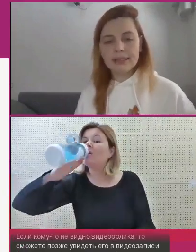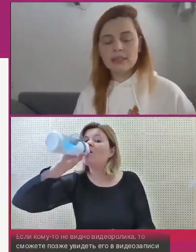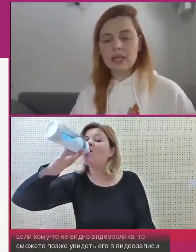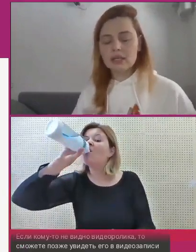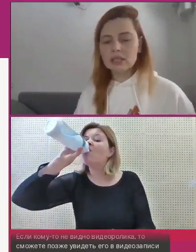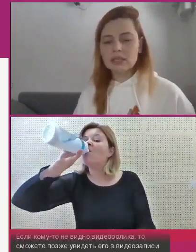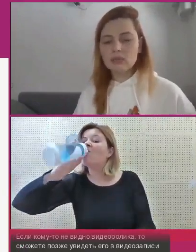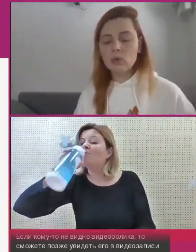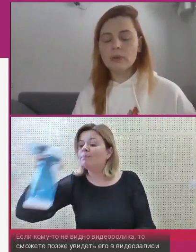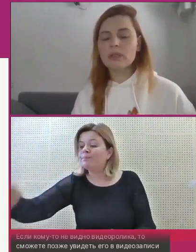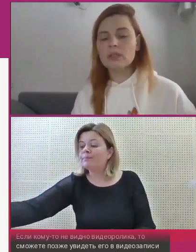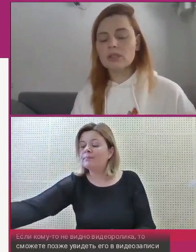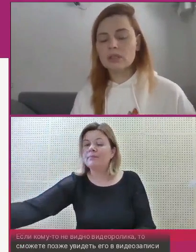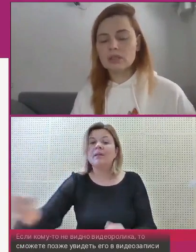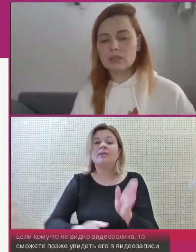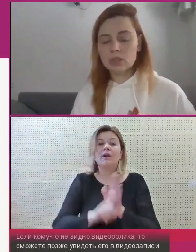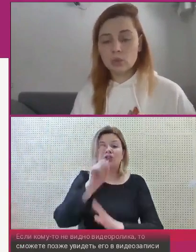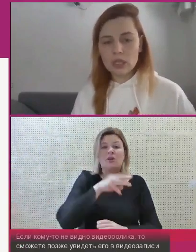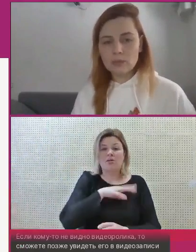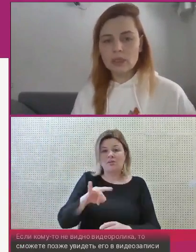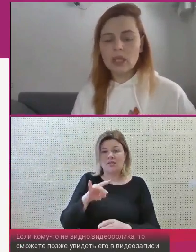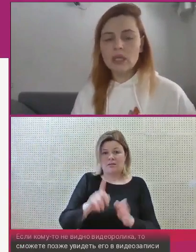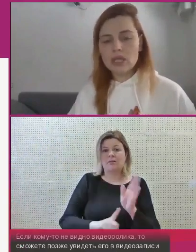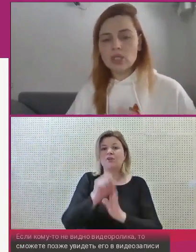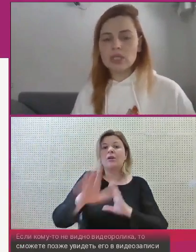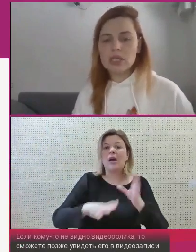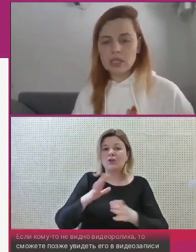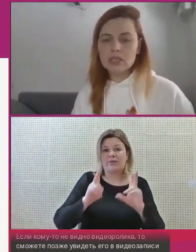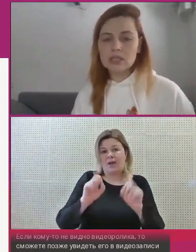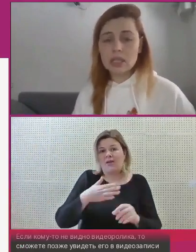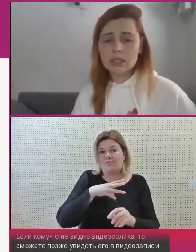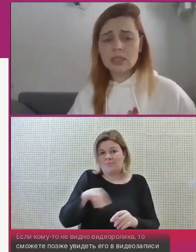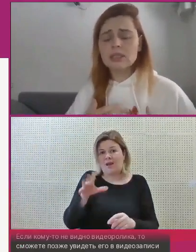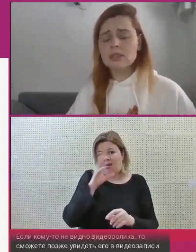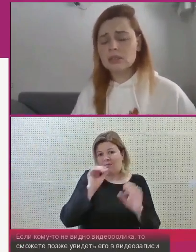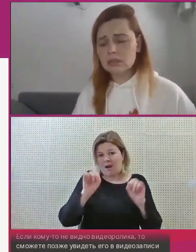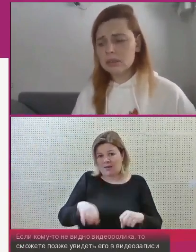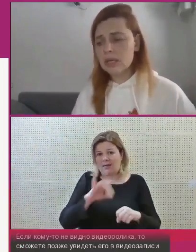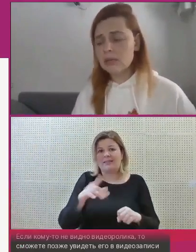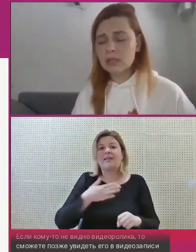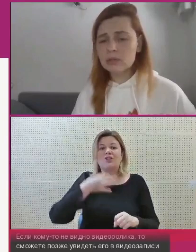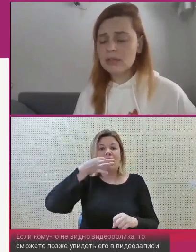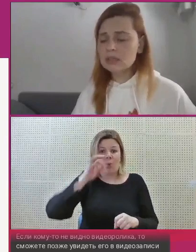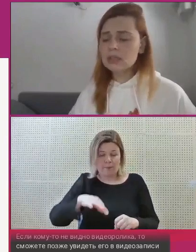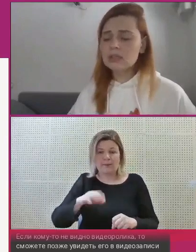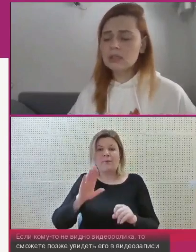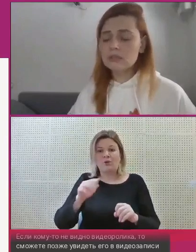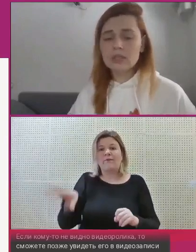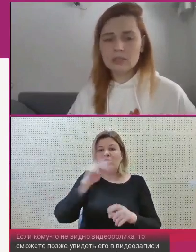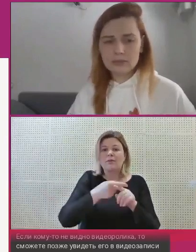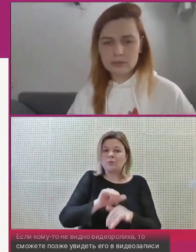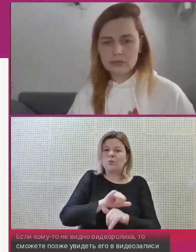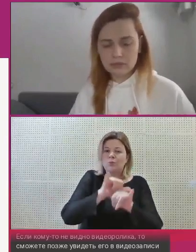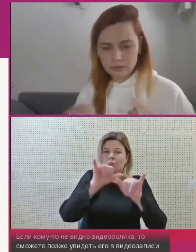как мы могли, да, из того опыта, что у нас был. Дальше это разрасталось, собирали обратную связь, и